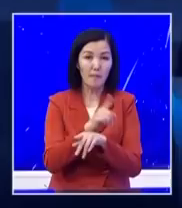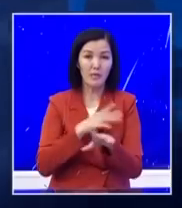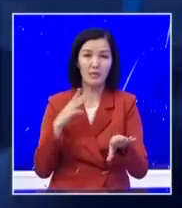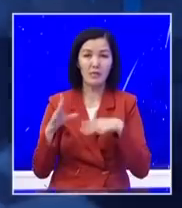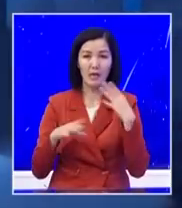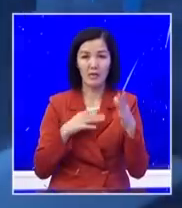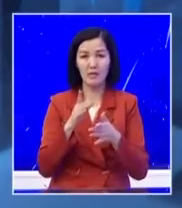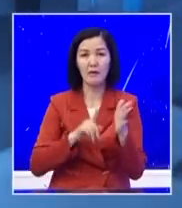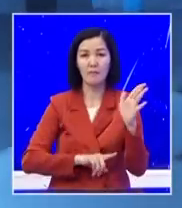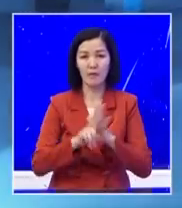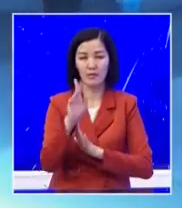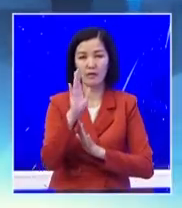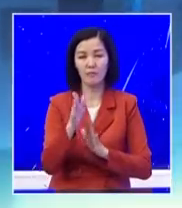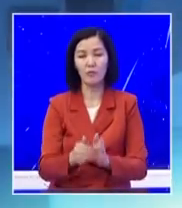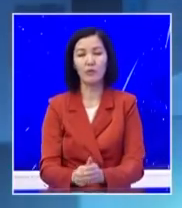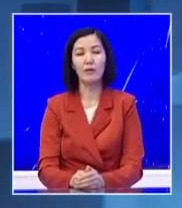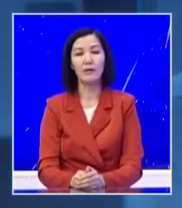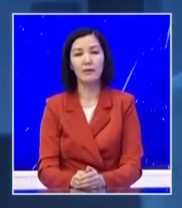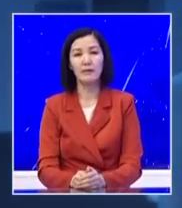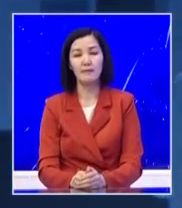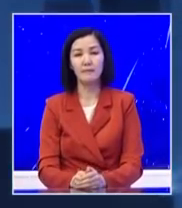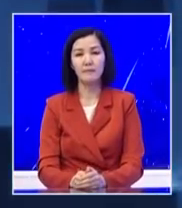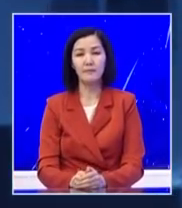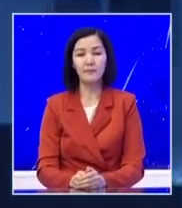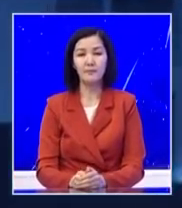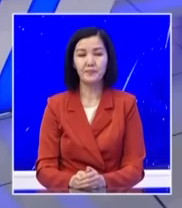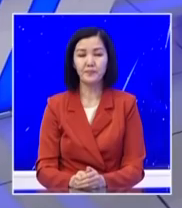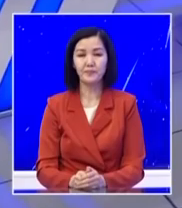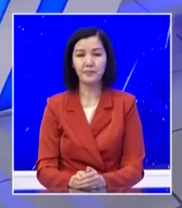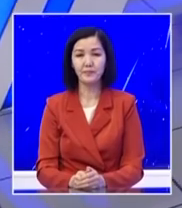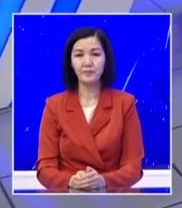Жарқын Нұрланұлы, Абылай Құттықбай, Жетісу телеарнасы, Текелі қаласынан.